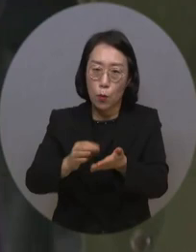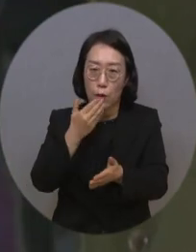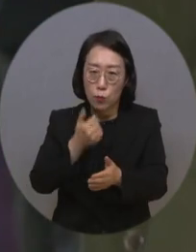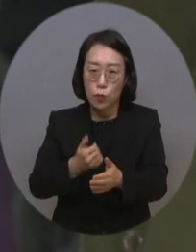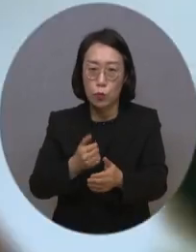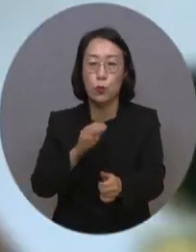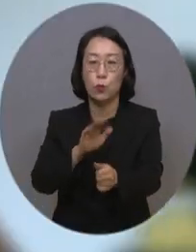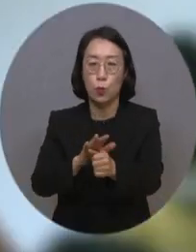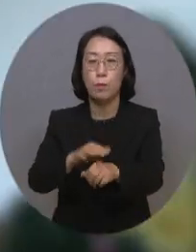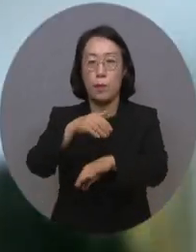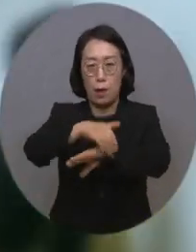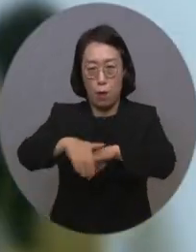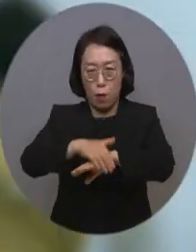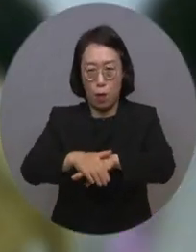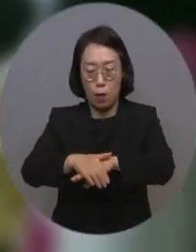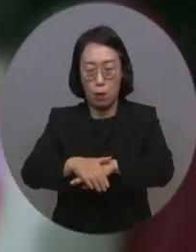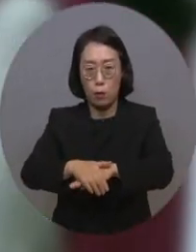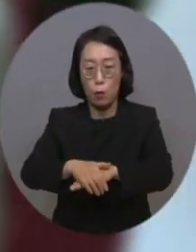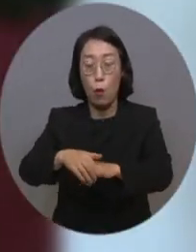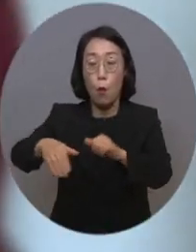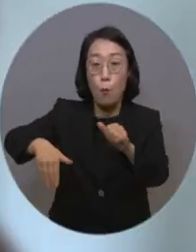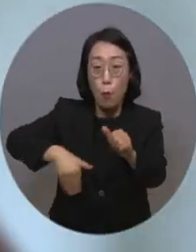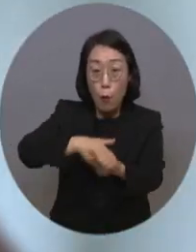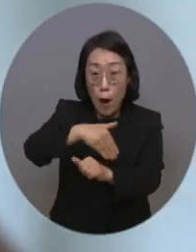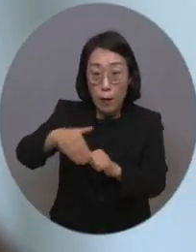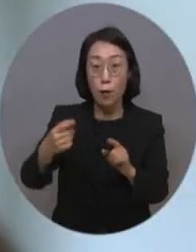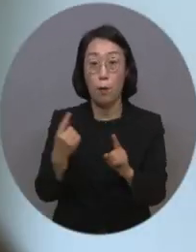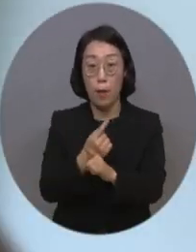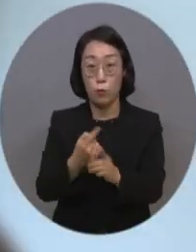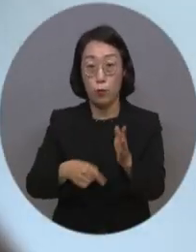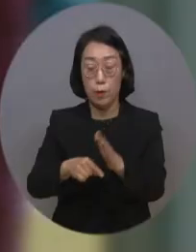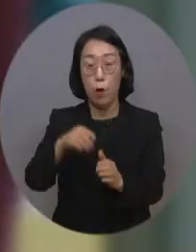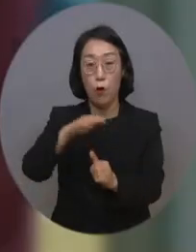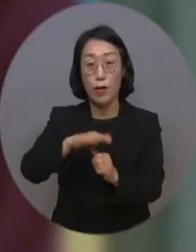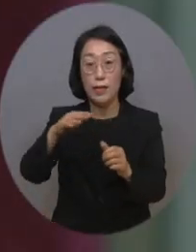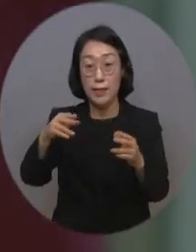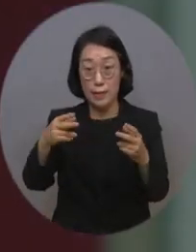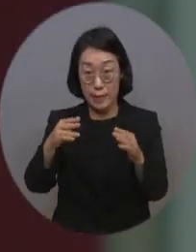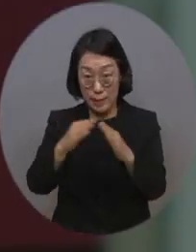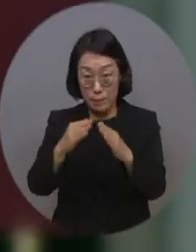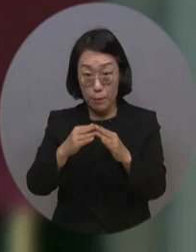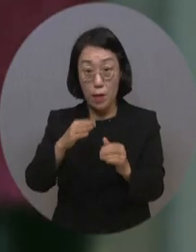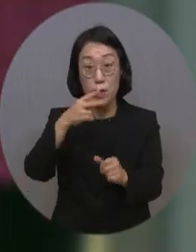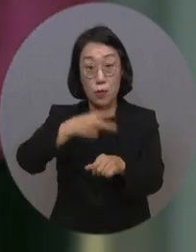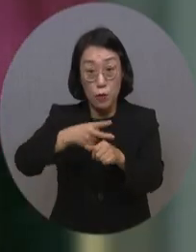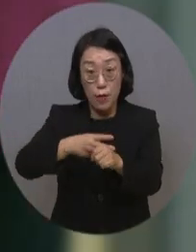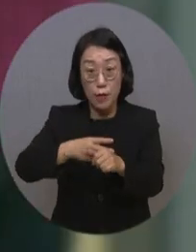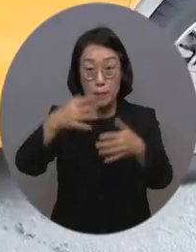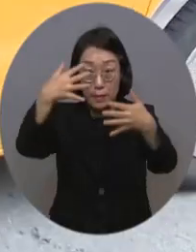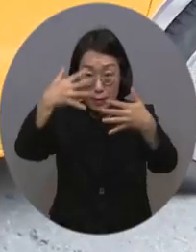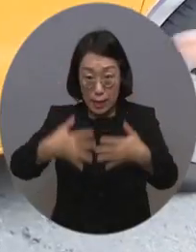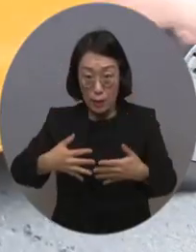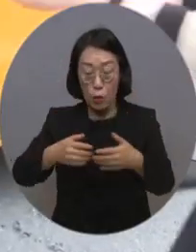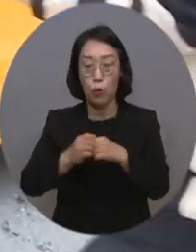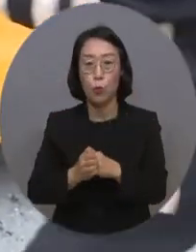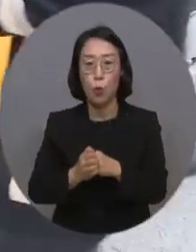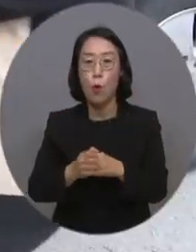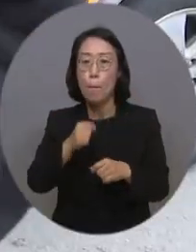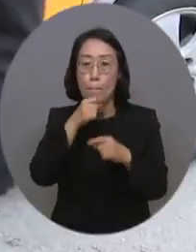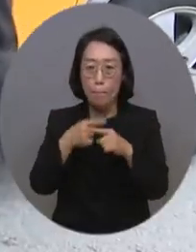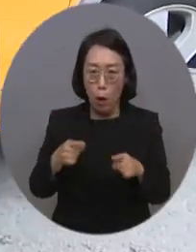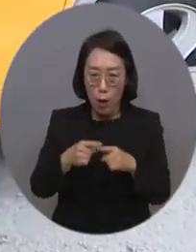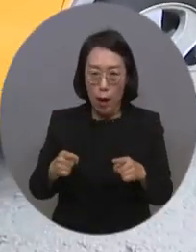방침입니다. 이외에도 보육환경을 개선하기 위해 어린이집 교사 배치 기준을 개선하고 어린이집 평가지표를